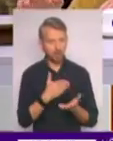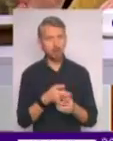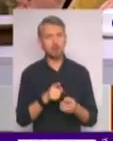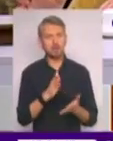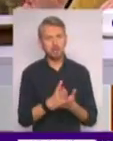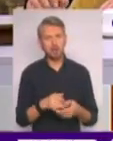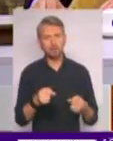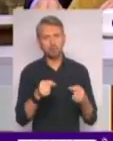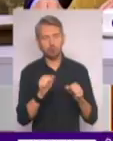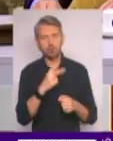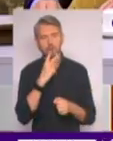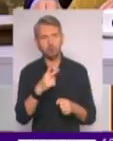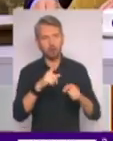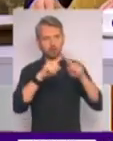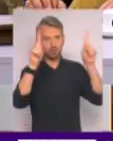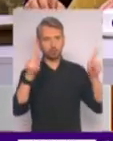навіть бачити наглядно,